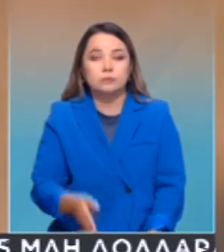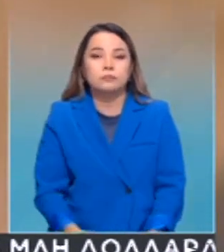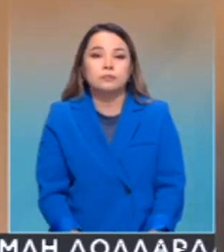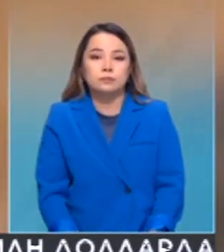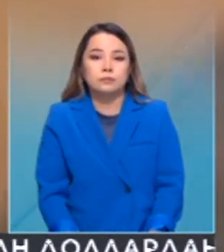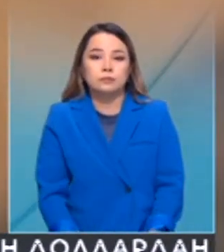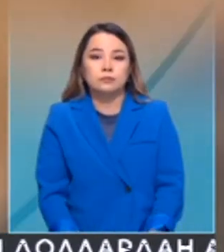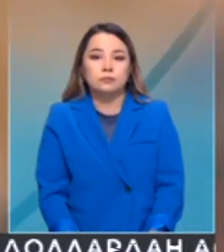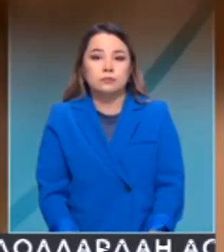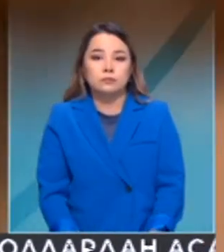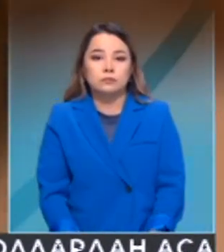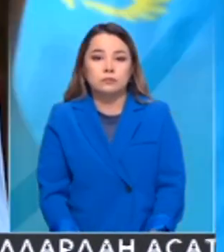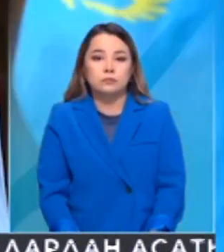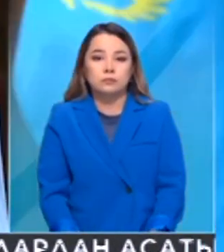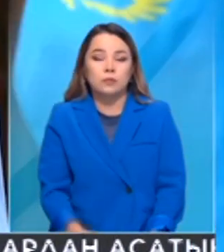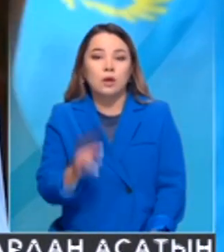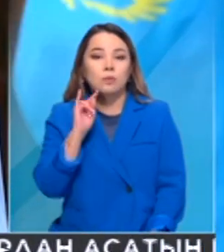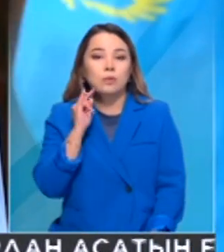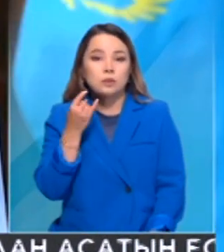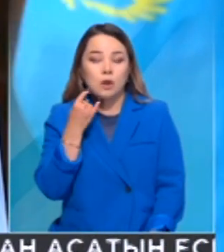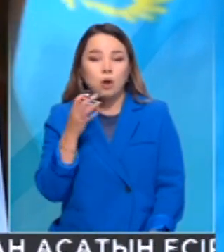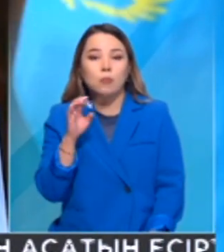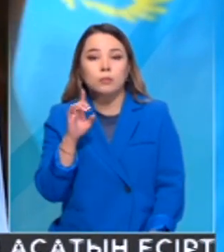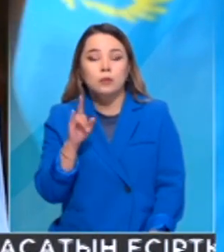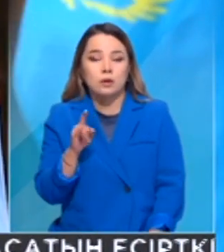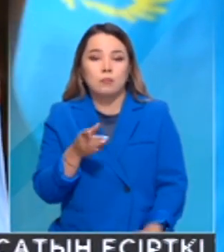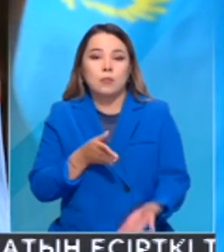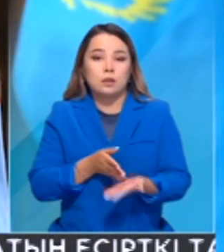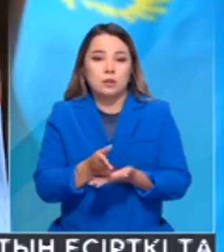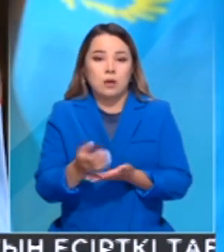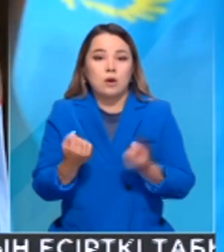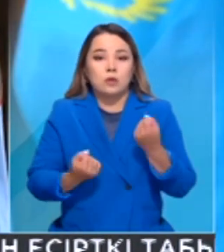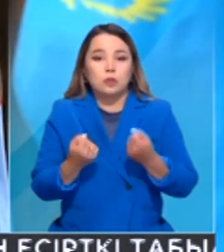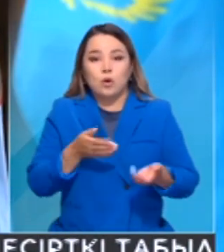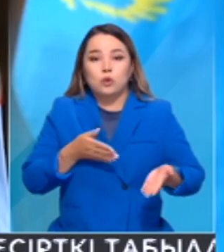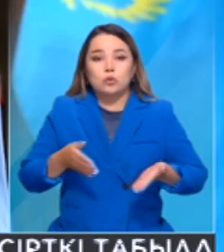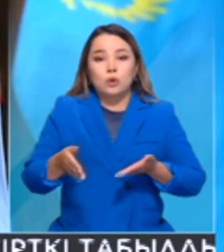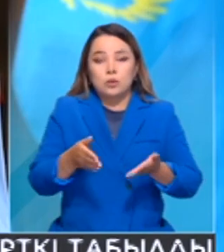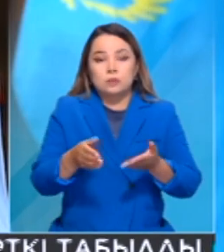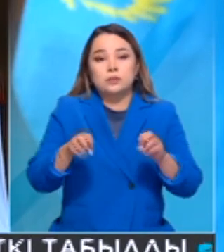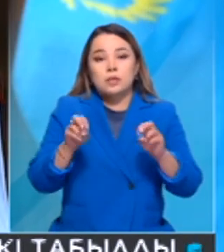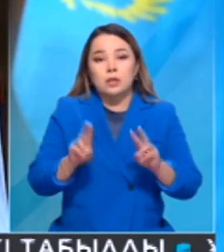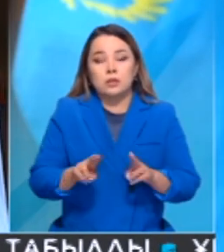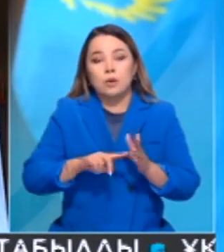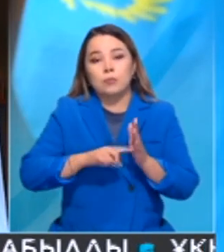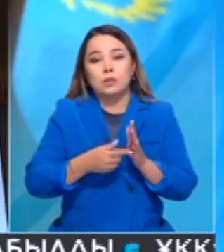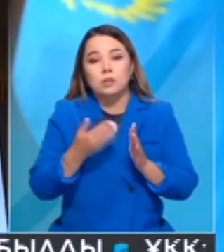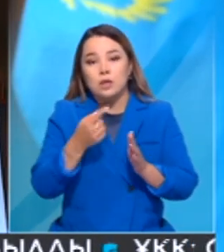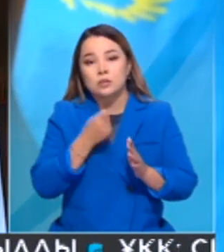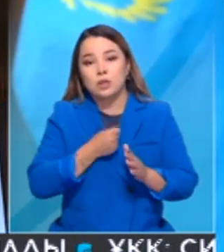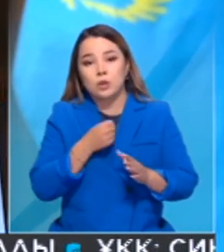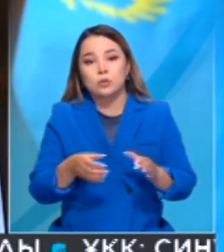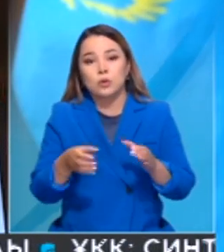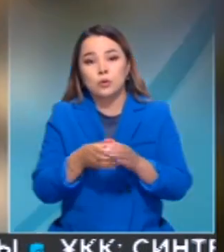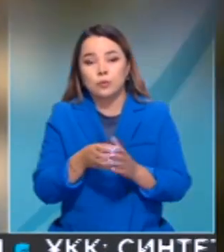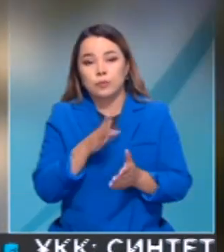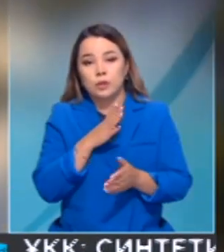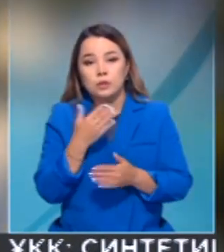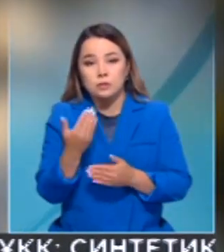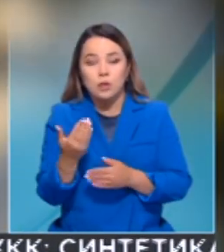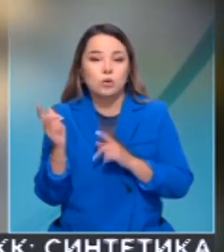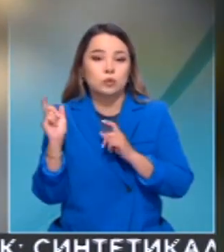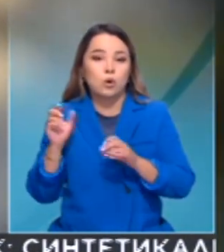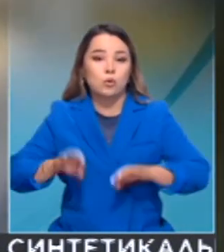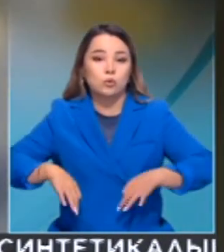мүмкін. Павлодар омбы бағытындағы автожолда арнайы мақсаттағы бөлімше жауынгерлерінің күшті қолдауымен